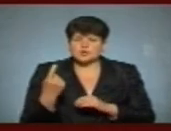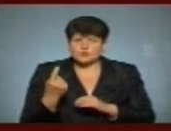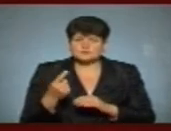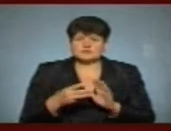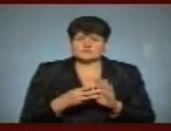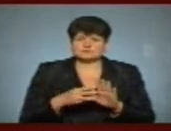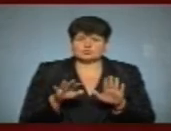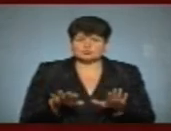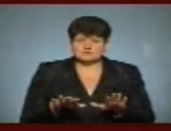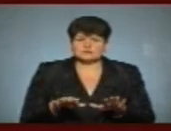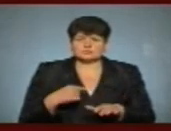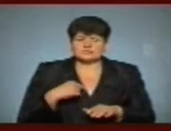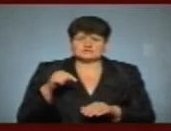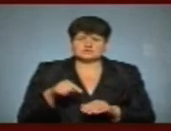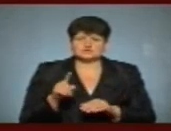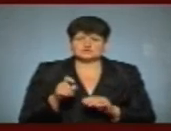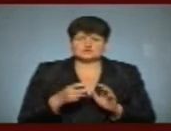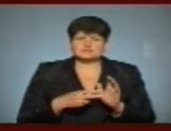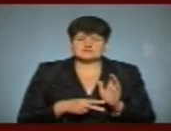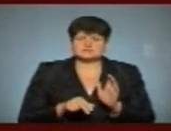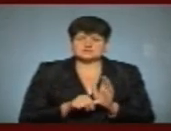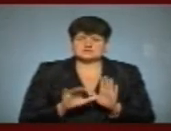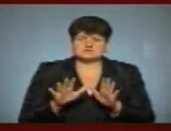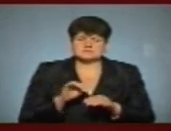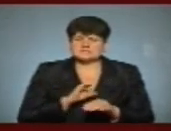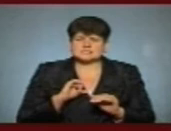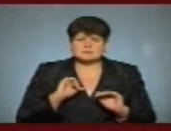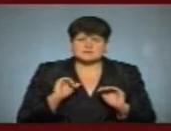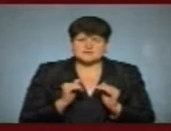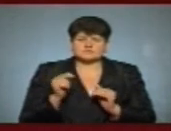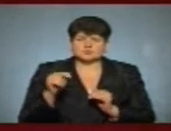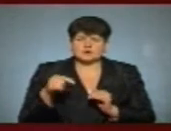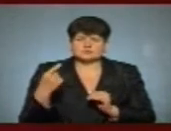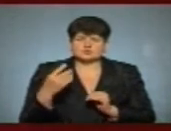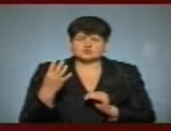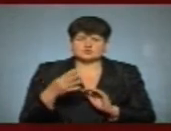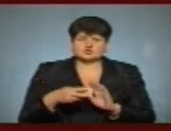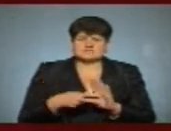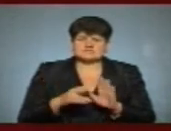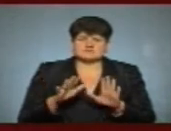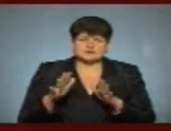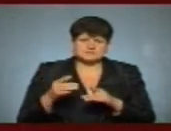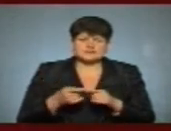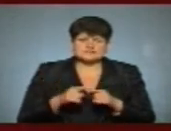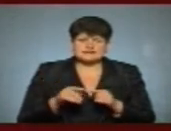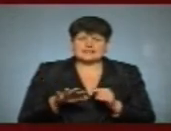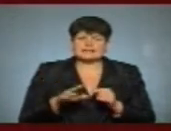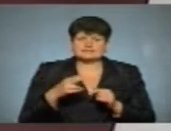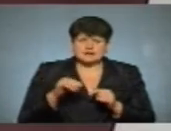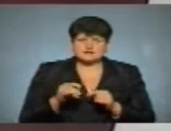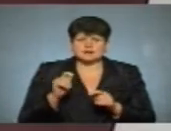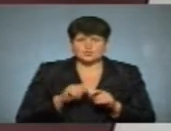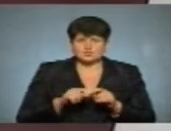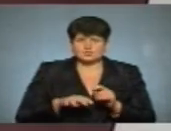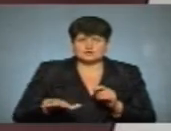восьмому місці. У нас 1176 випадків. Найменше у Луганській області – 47 випадків. Це дані з підконтрольної